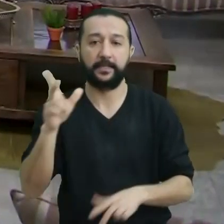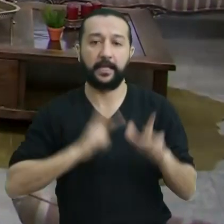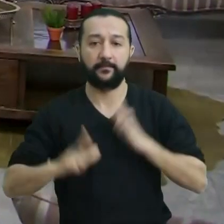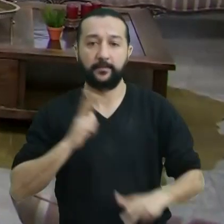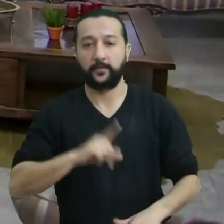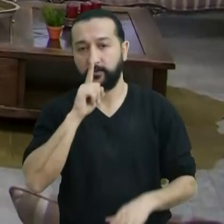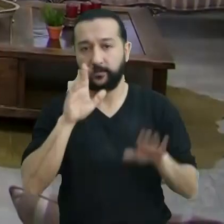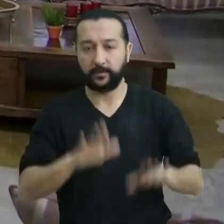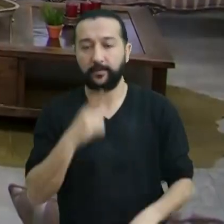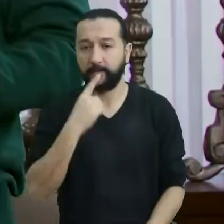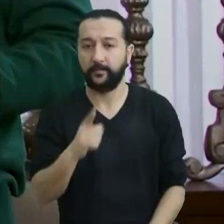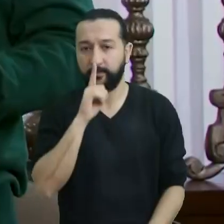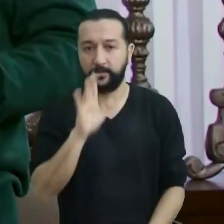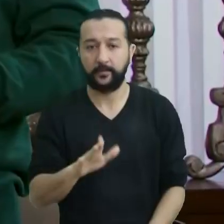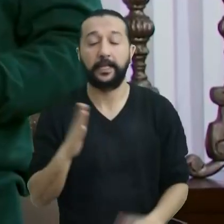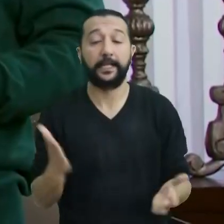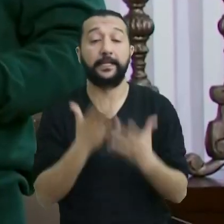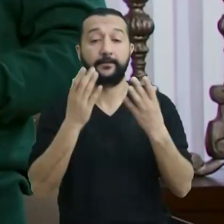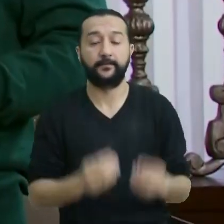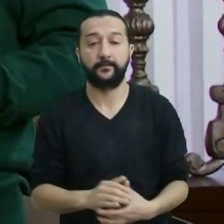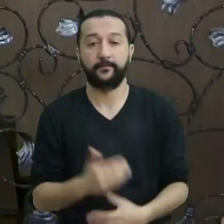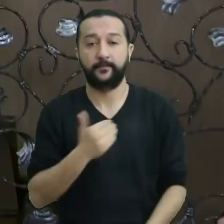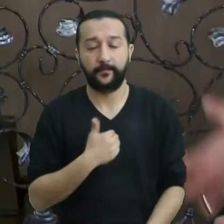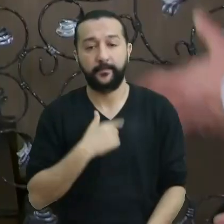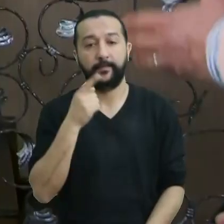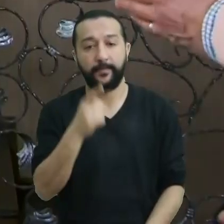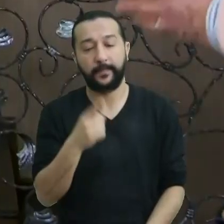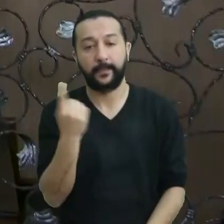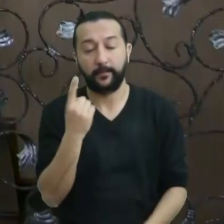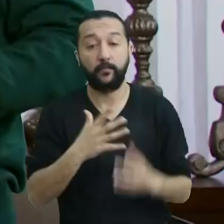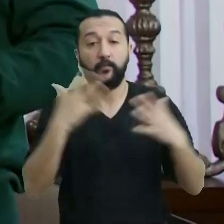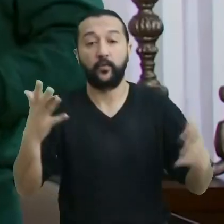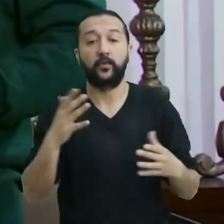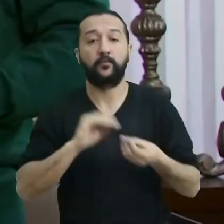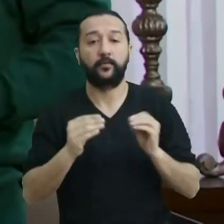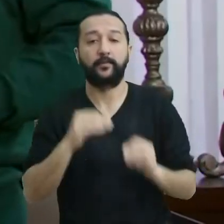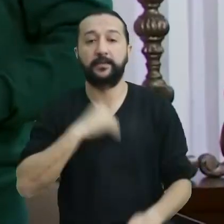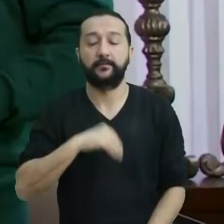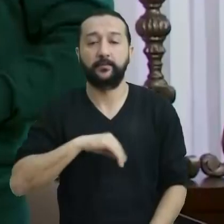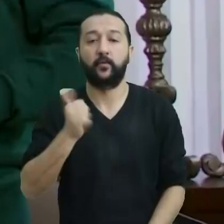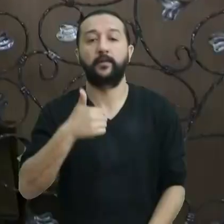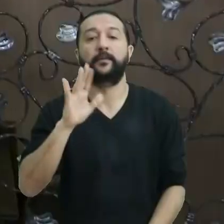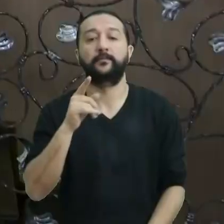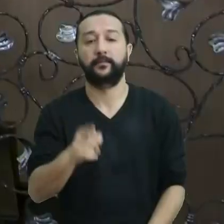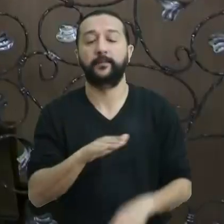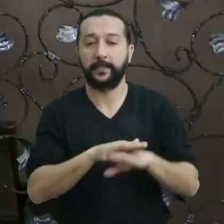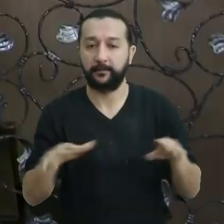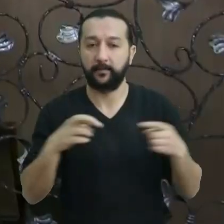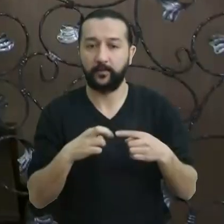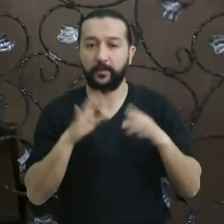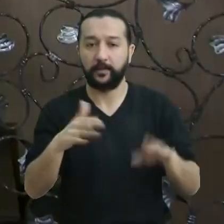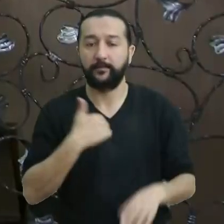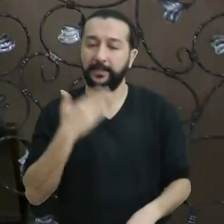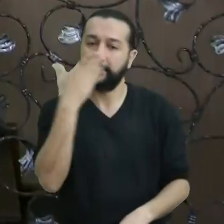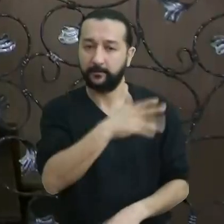Hapishane, sustum, tamam sustum. Neyse tamam ya, ben de daha büyük bir felaket zannetmiştim. Neyse, önemli değilmiş. Tamam Rüyam, tamam.